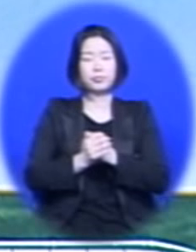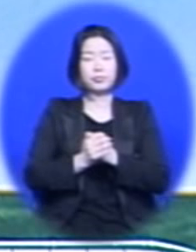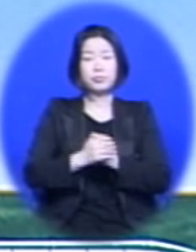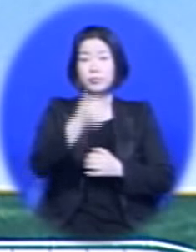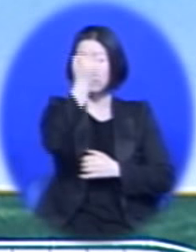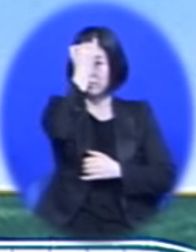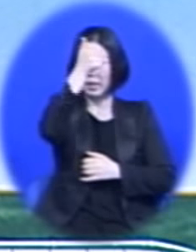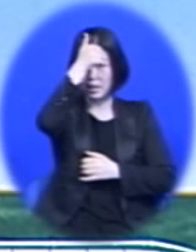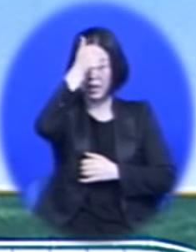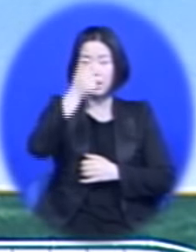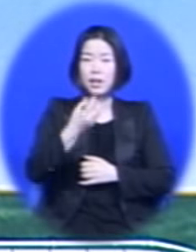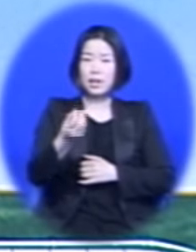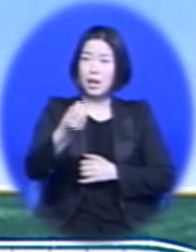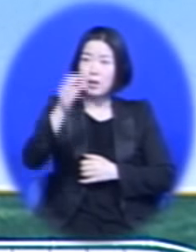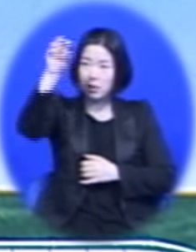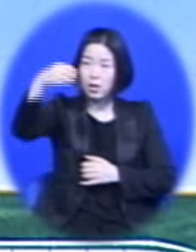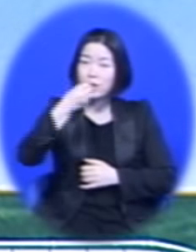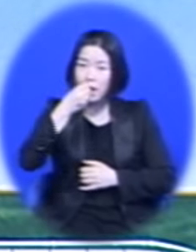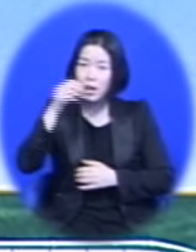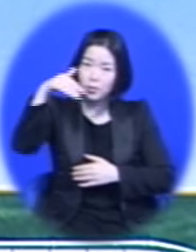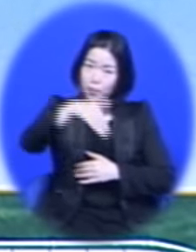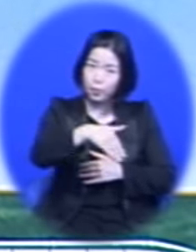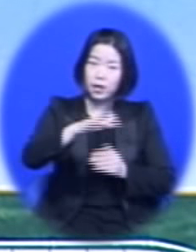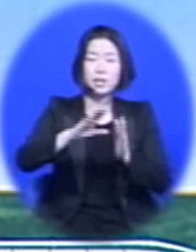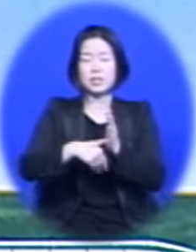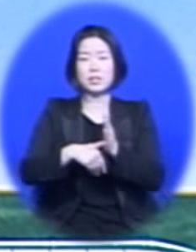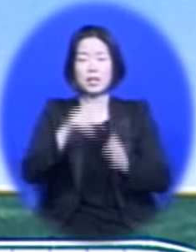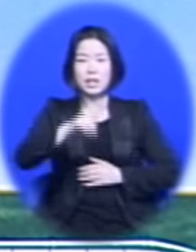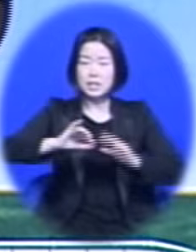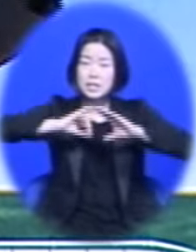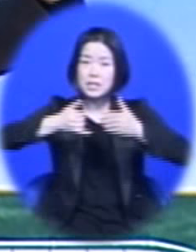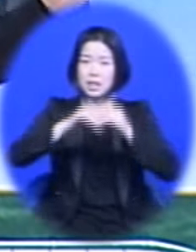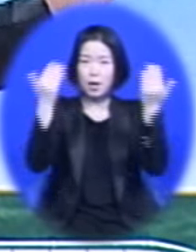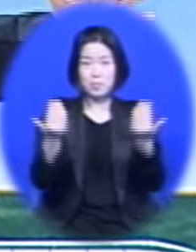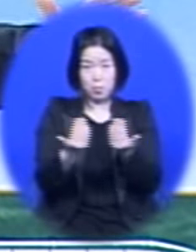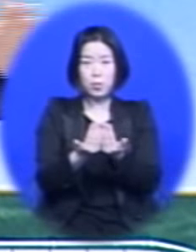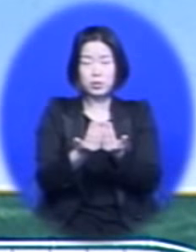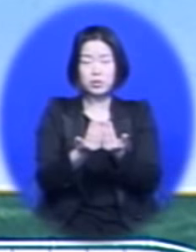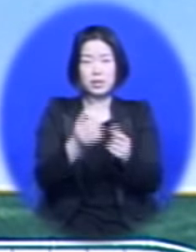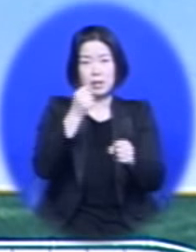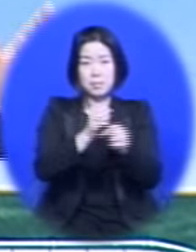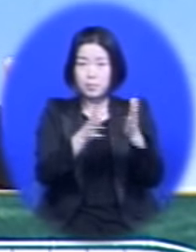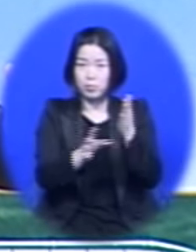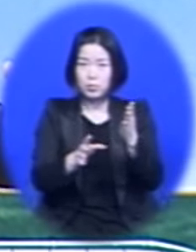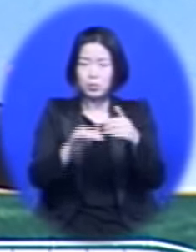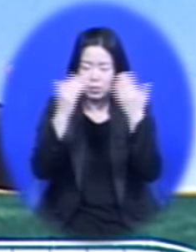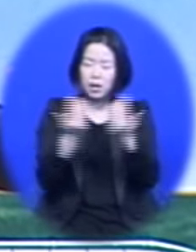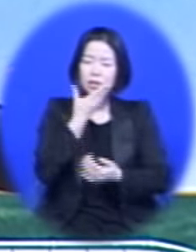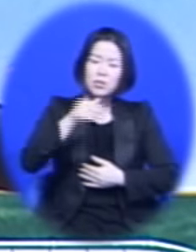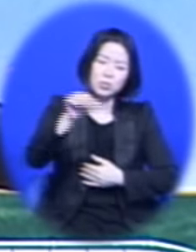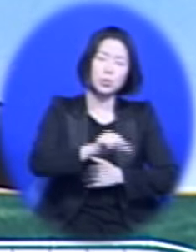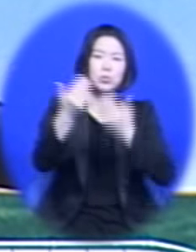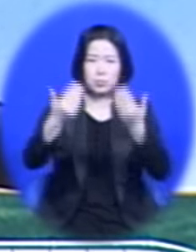아담과 하와가 선악과를 따먹고 타락했을 때 이 세상에 있는 모든 피조물도 다 저주를